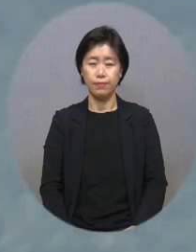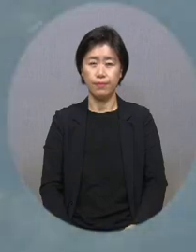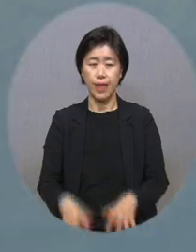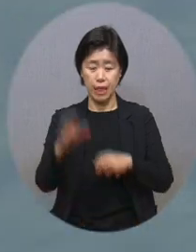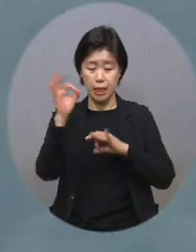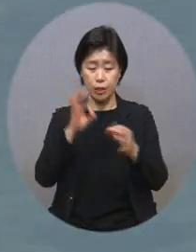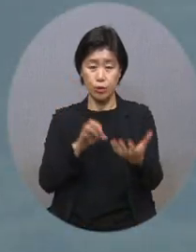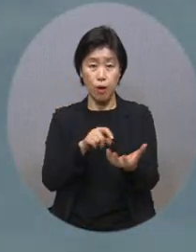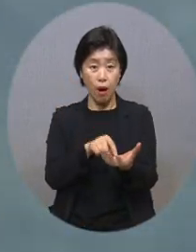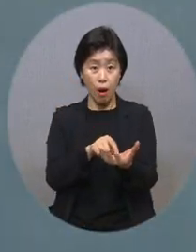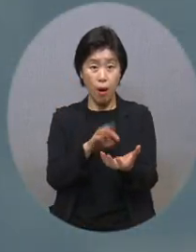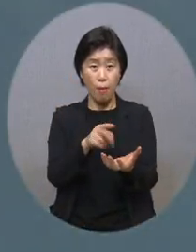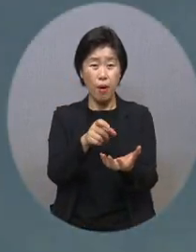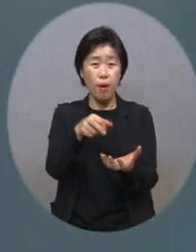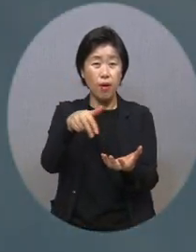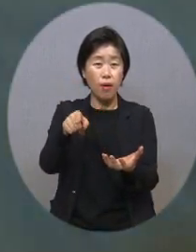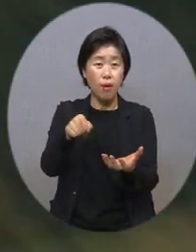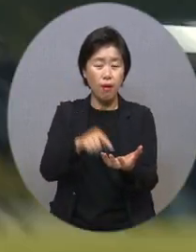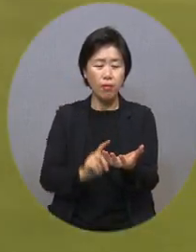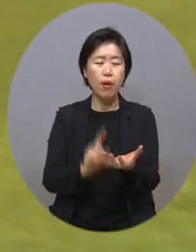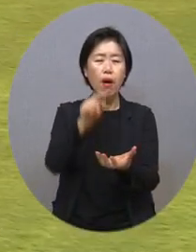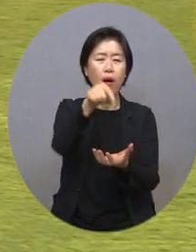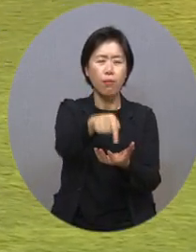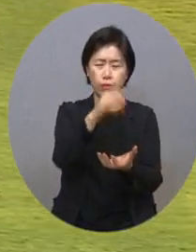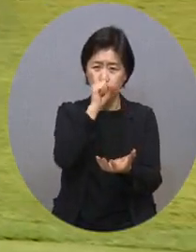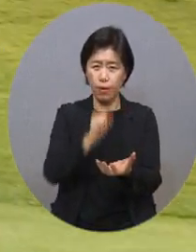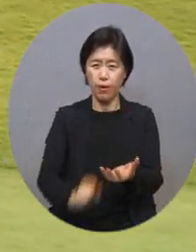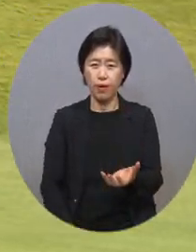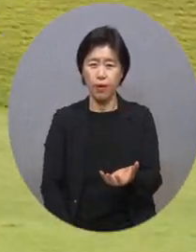벙커 넘어가야 돼 언니. 오른쪽을.